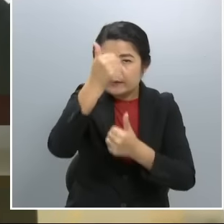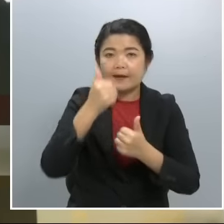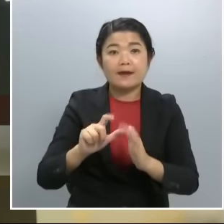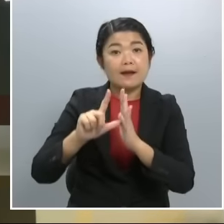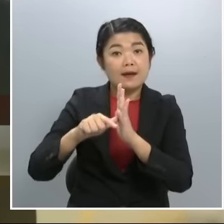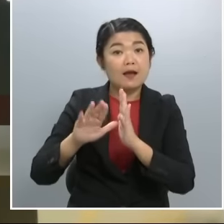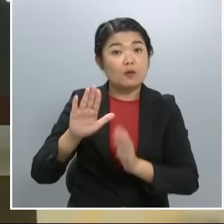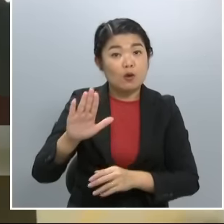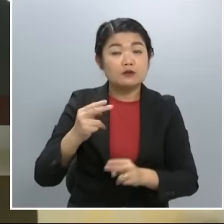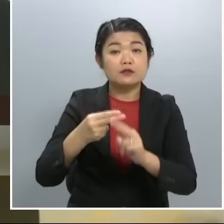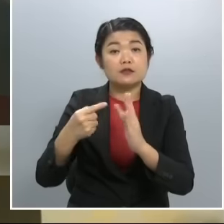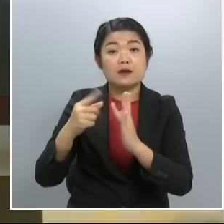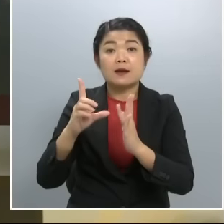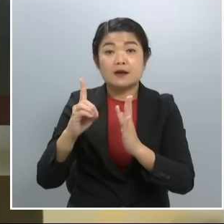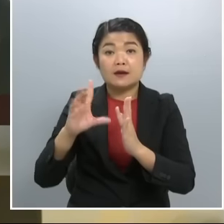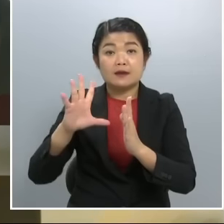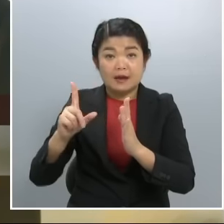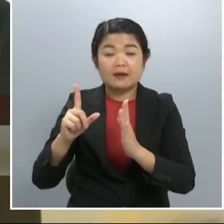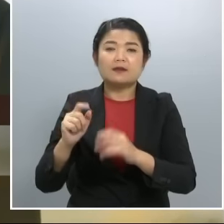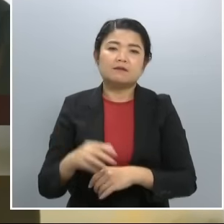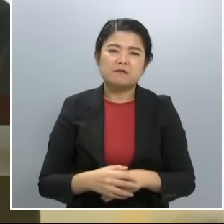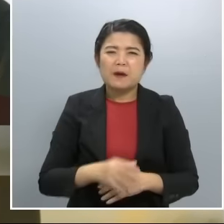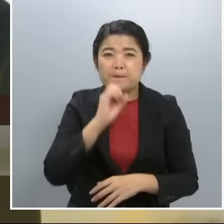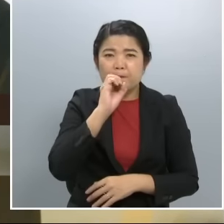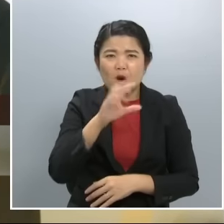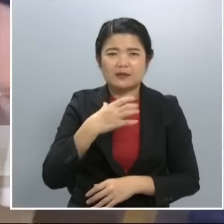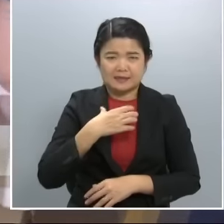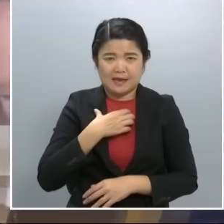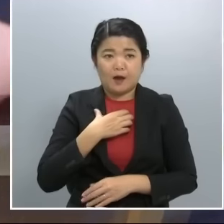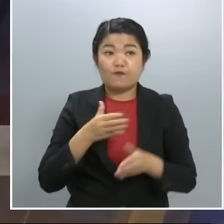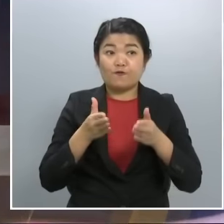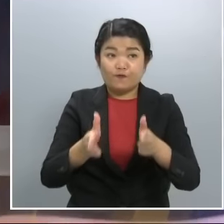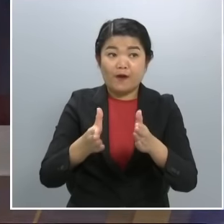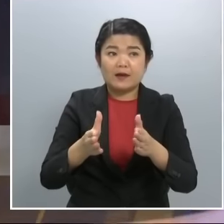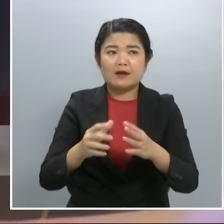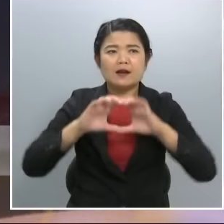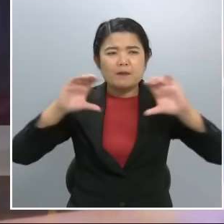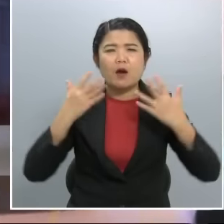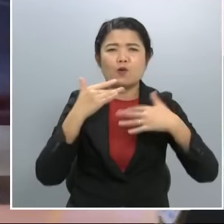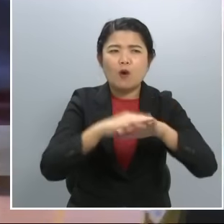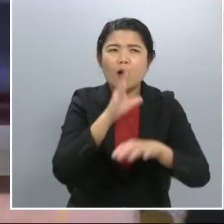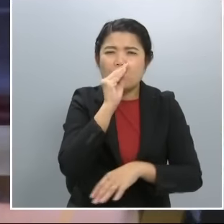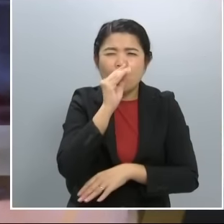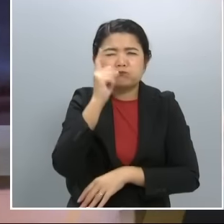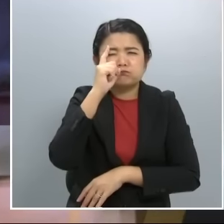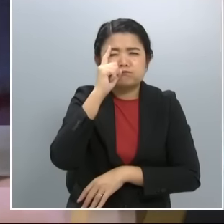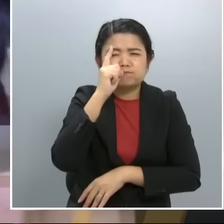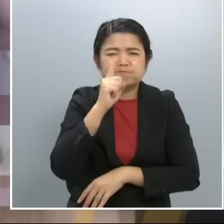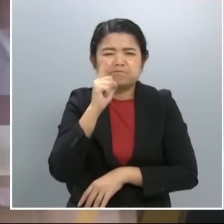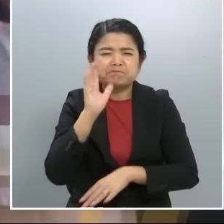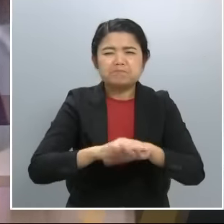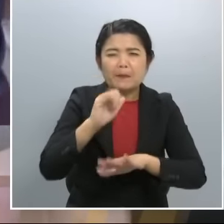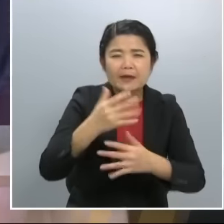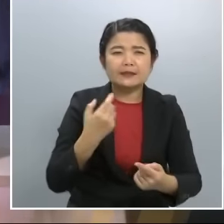ดชอิฐขาวทองพูดว่าฝั่งที่อยากรัฐบาลเนี่ยเป็นคนที่อาจจะพูดไม่เก่งแต่ทำงานเก่ง สสประเภทที่ส